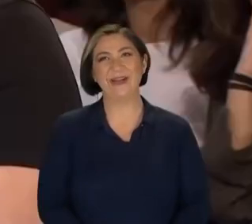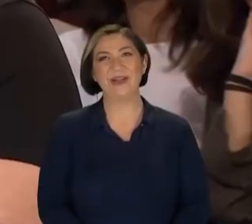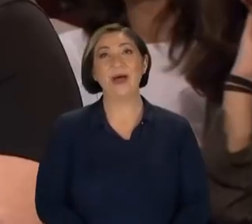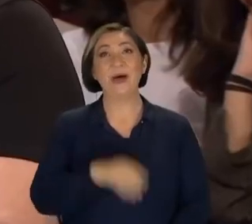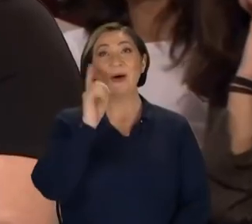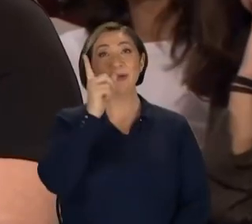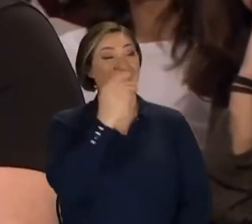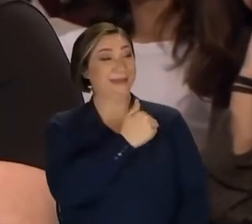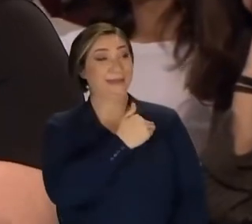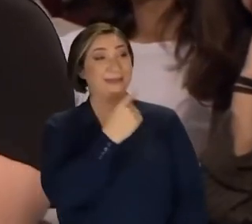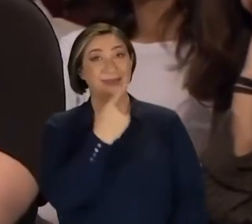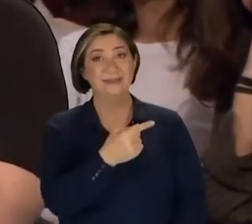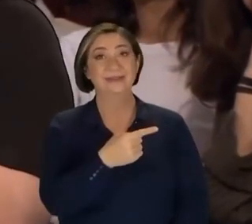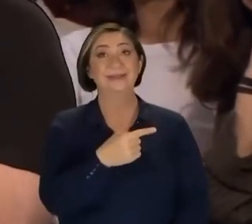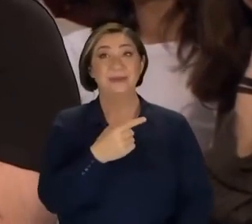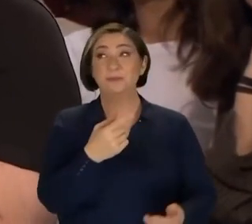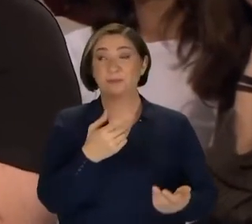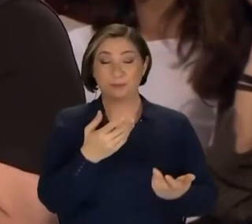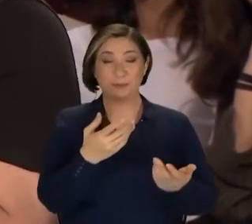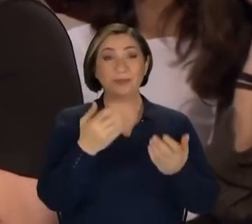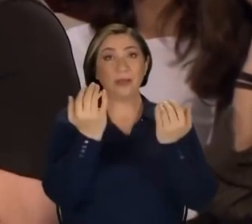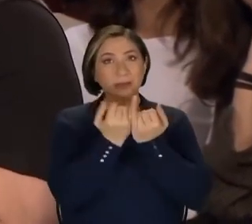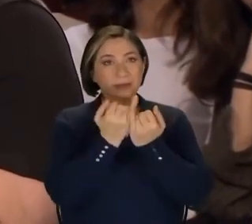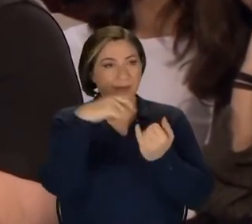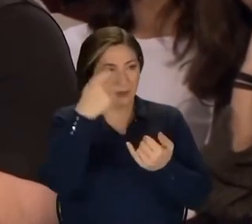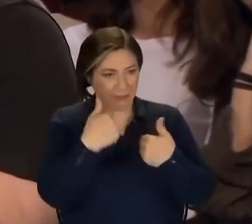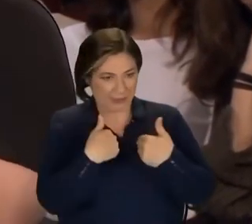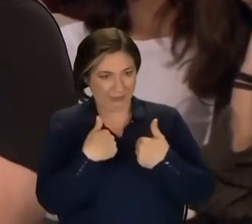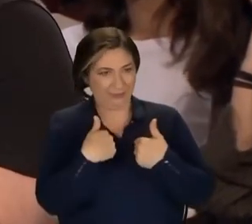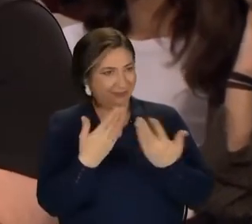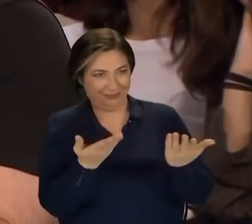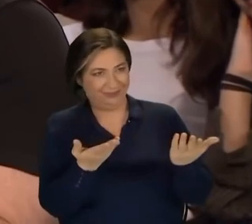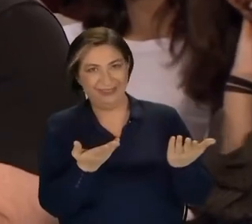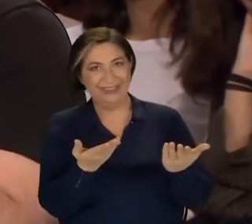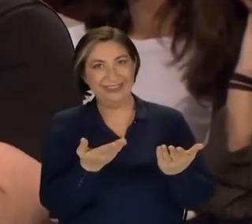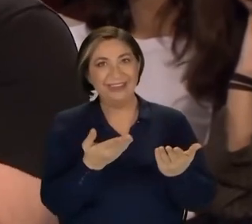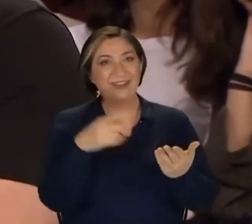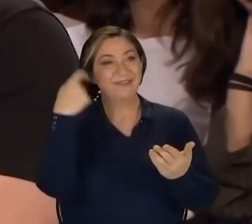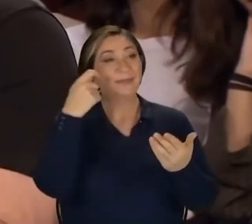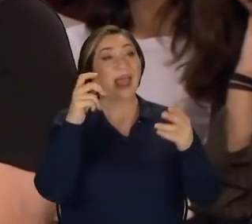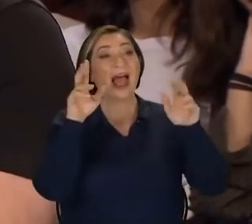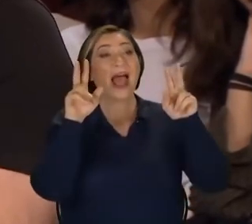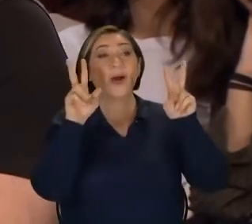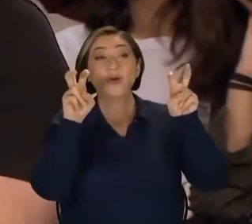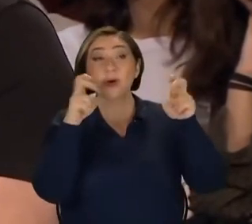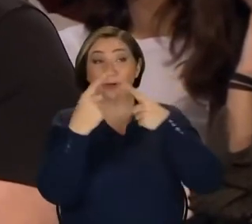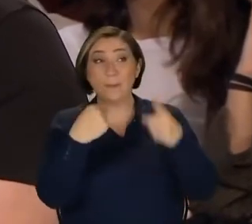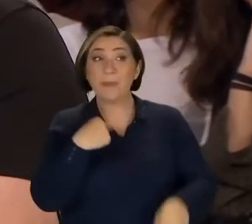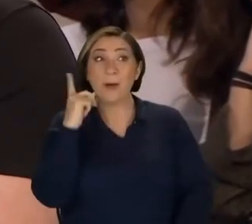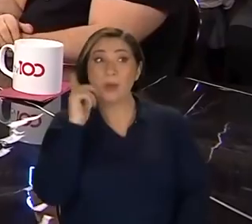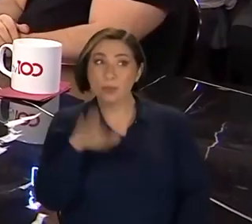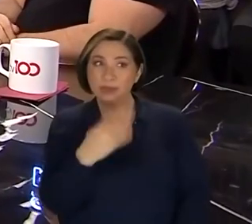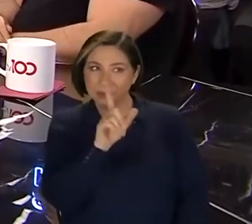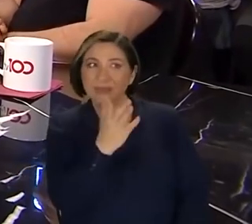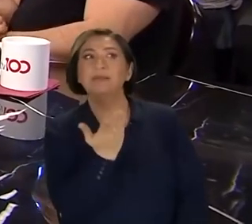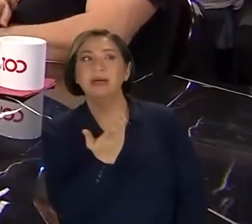Hoca diyor ki, o da diyor ki. Yani kardeşim film benim zaten. Yani filmle ilgili konuşulacaksa benim haberim olması lazım